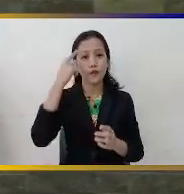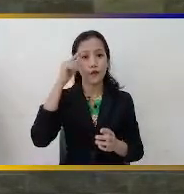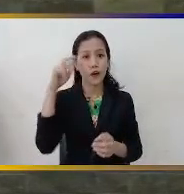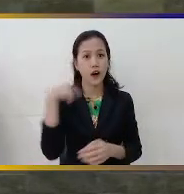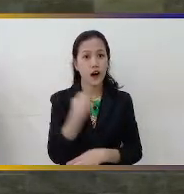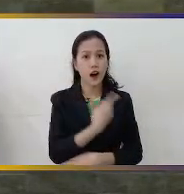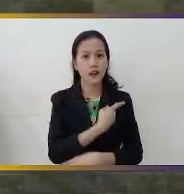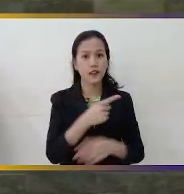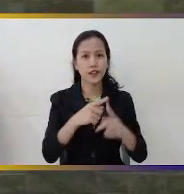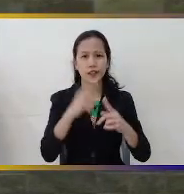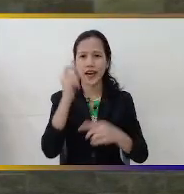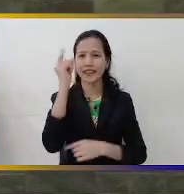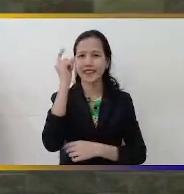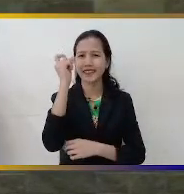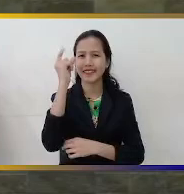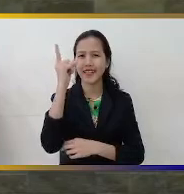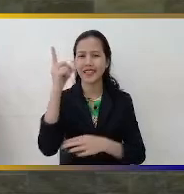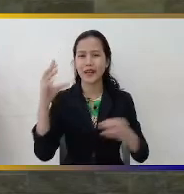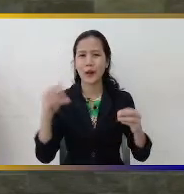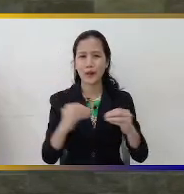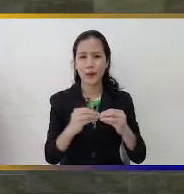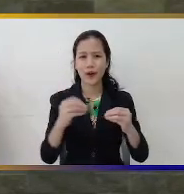nating maintindihan